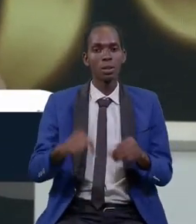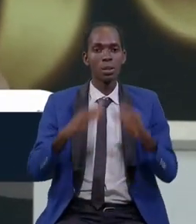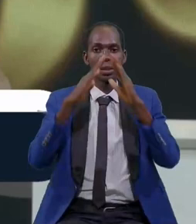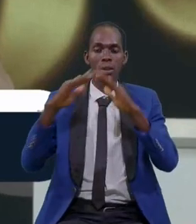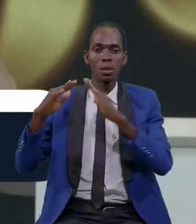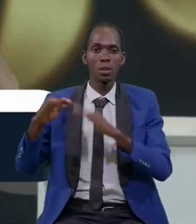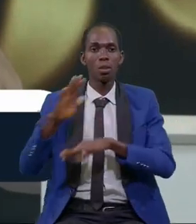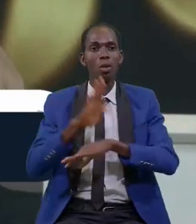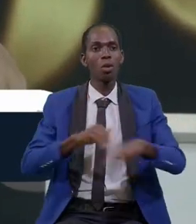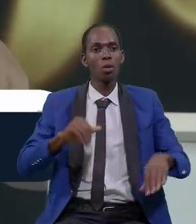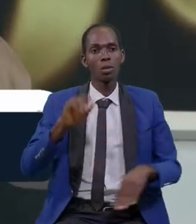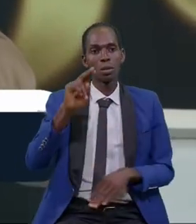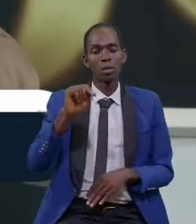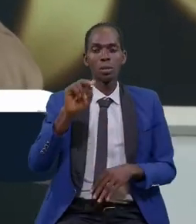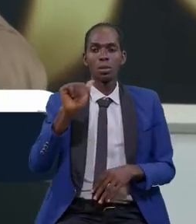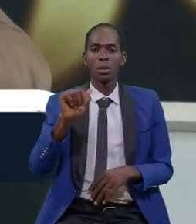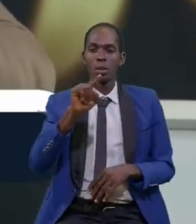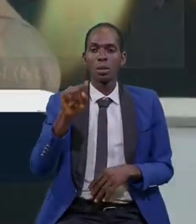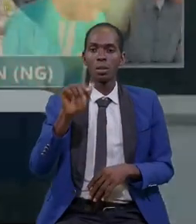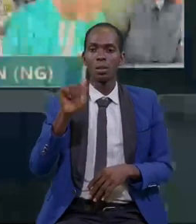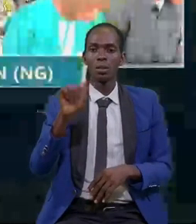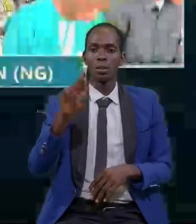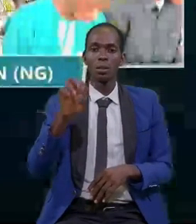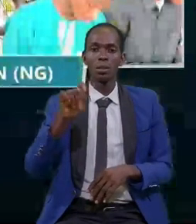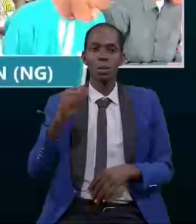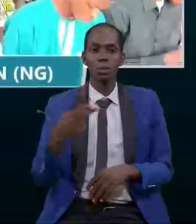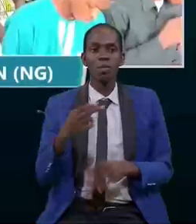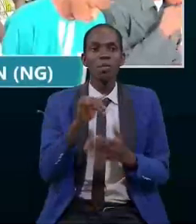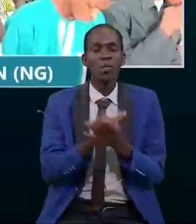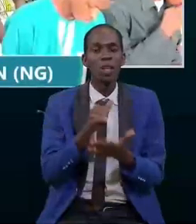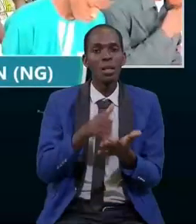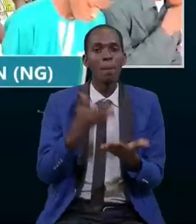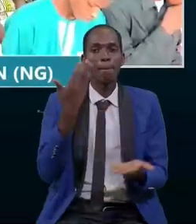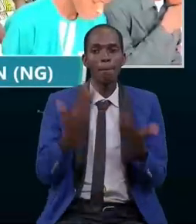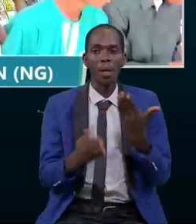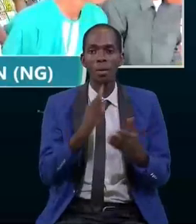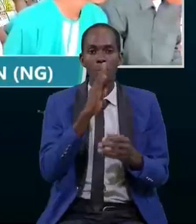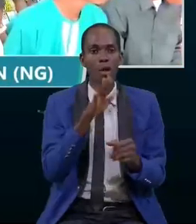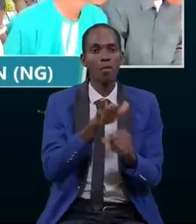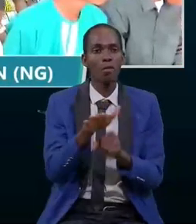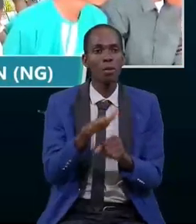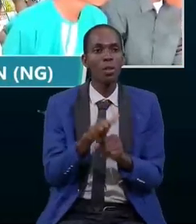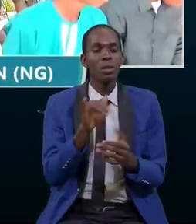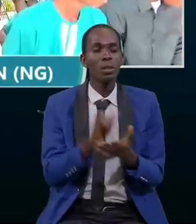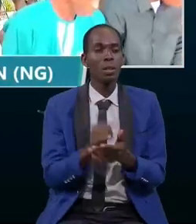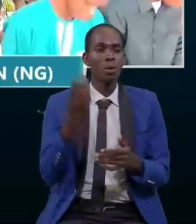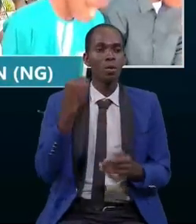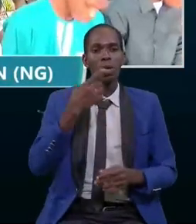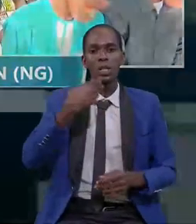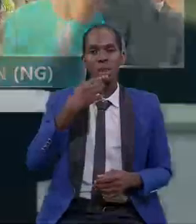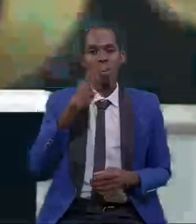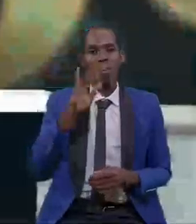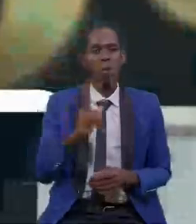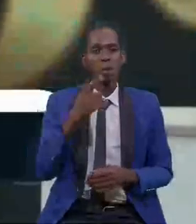Et vint demeurer dans une ville appelée Nazareth, afin que s'accomplisse ce qui avait été annoncé par